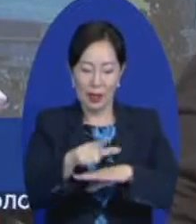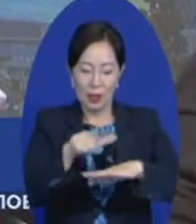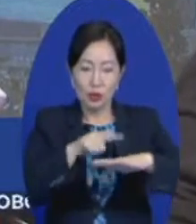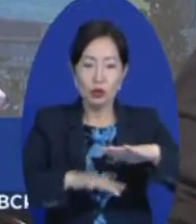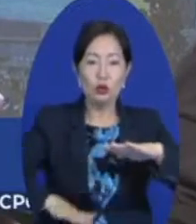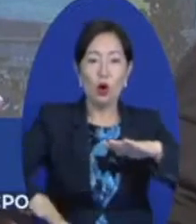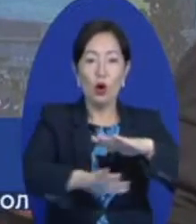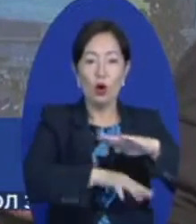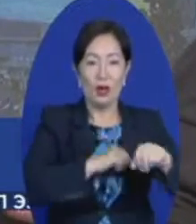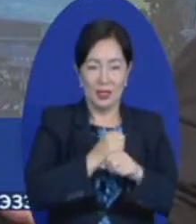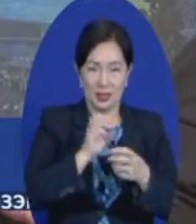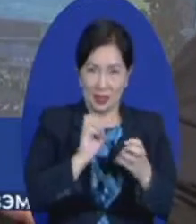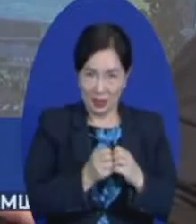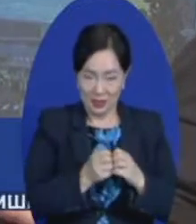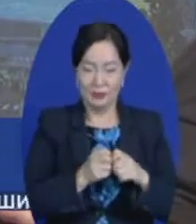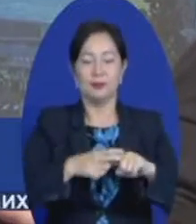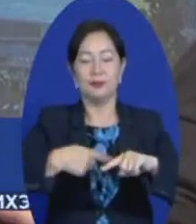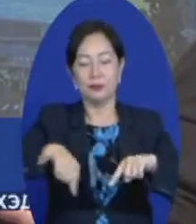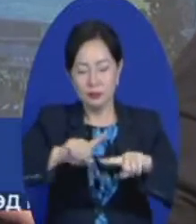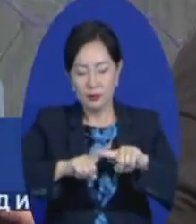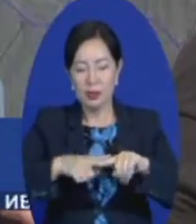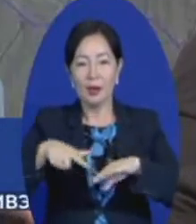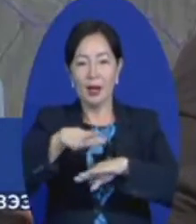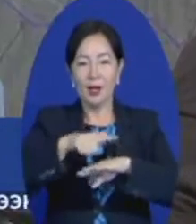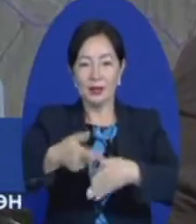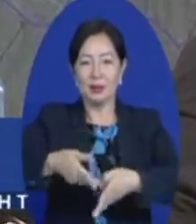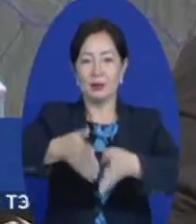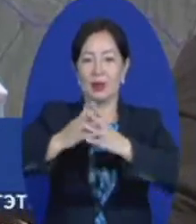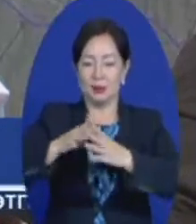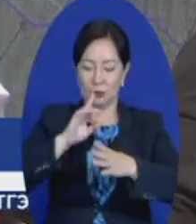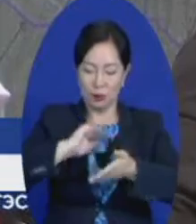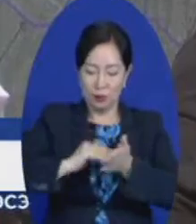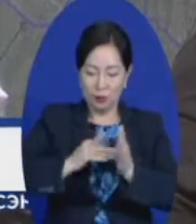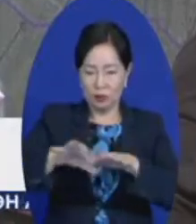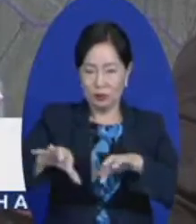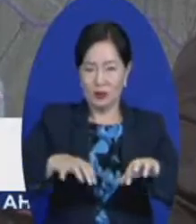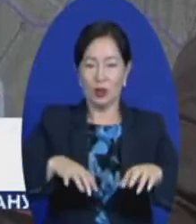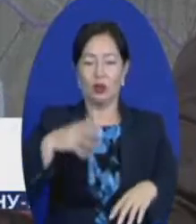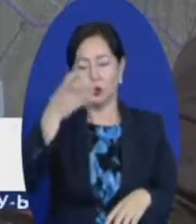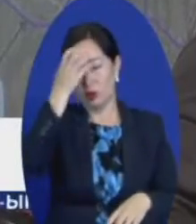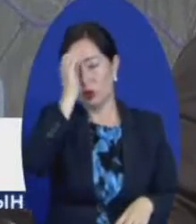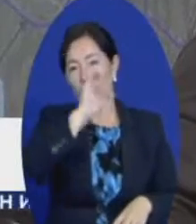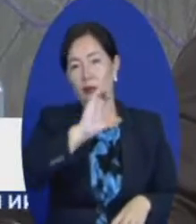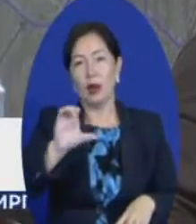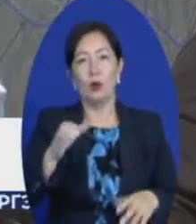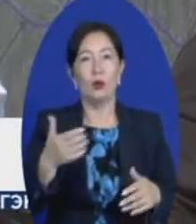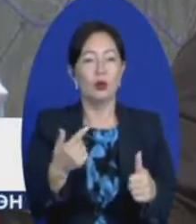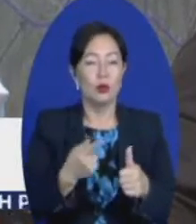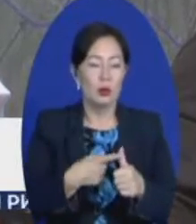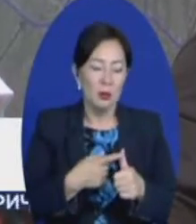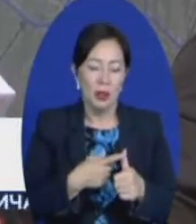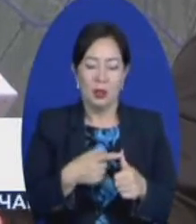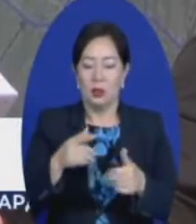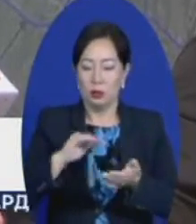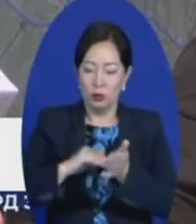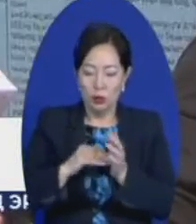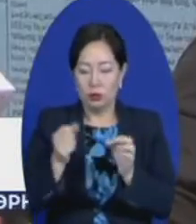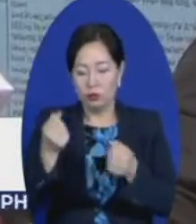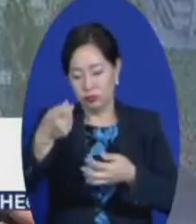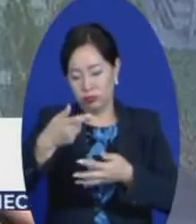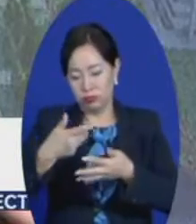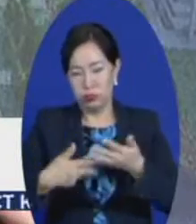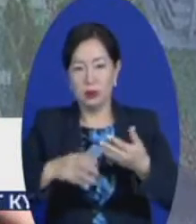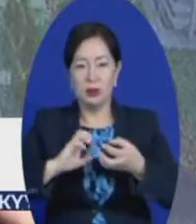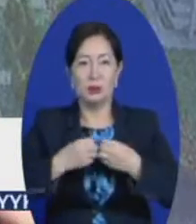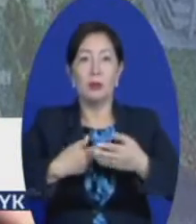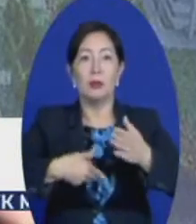доотлын ажлуудыг хийд дуусгахын сацуу. За газар дээр баригдах төлөвлөлтийн дагуу төр зохиогчны байгууллагууд за төлөвлөлөд тусгацсан ажлууд ингээд